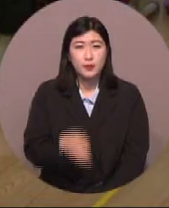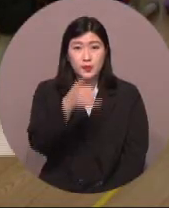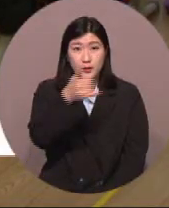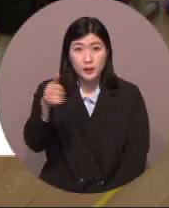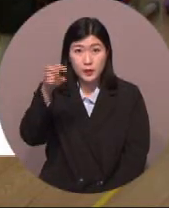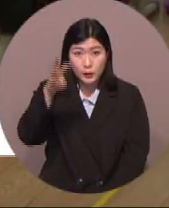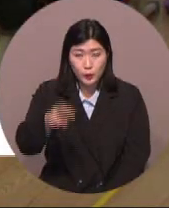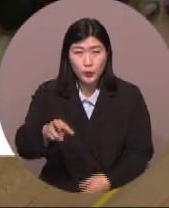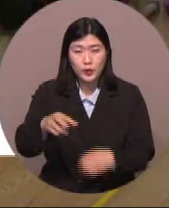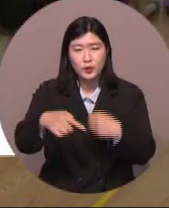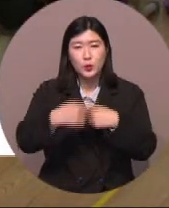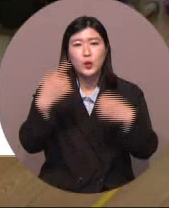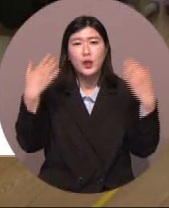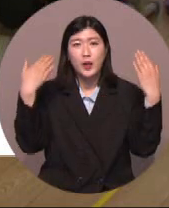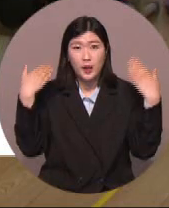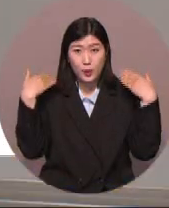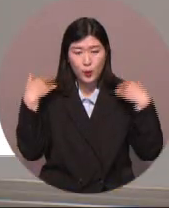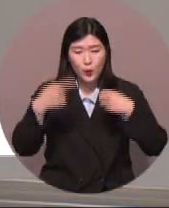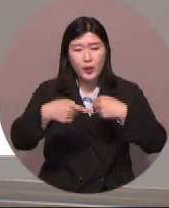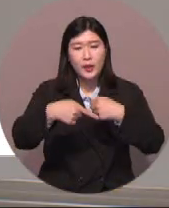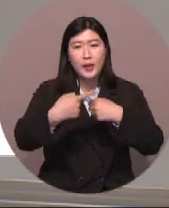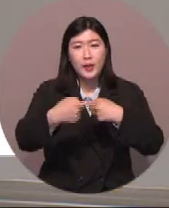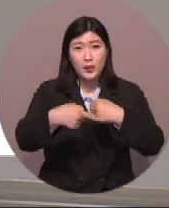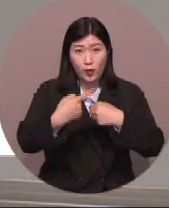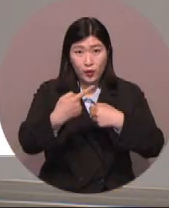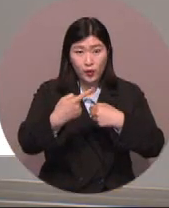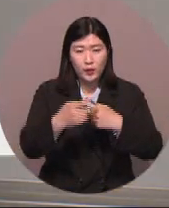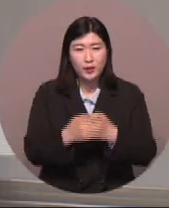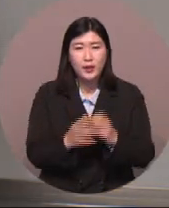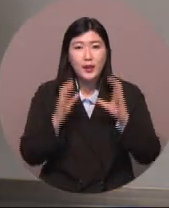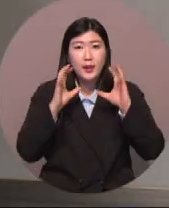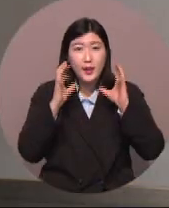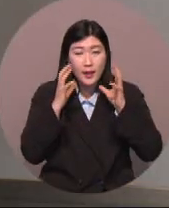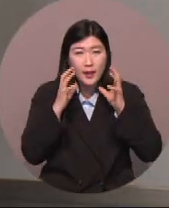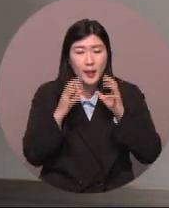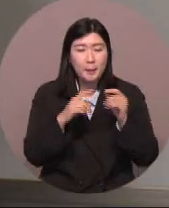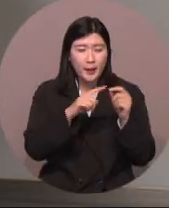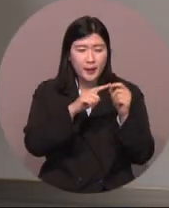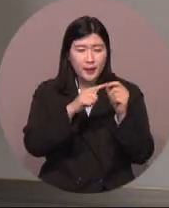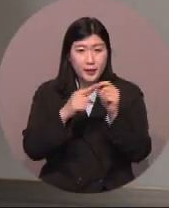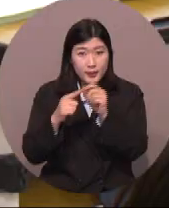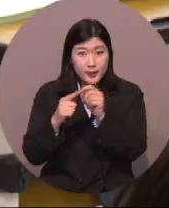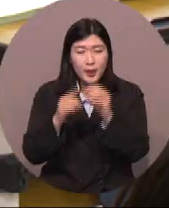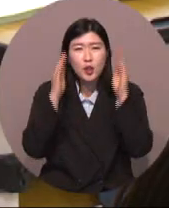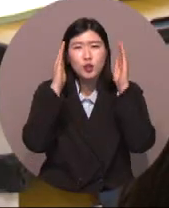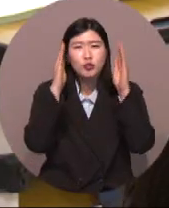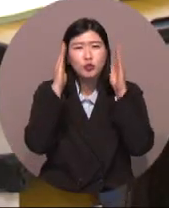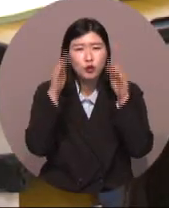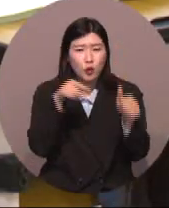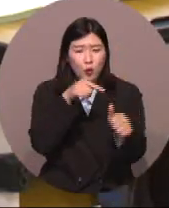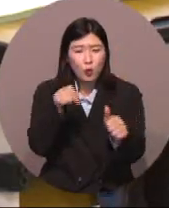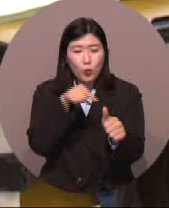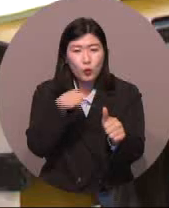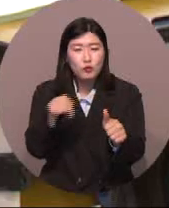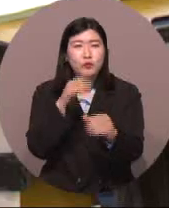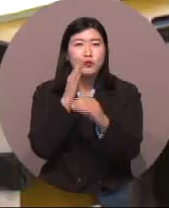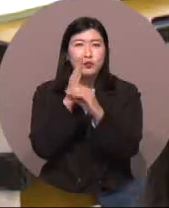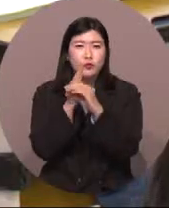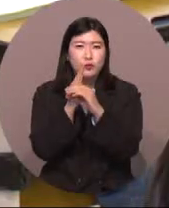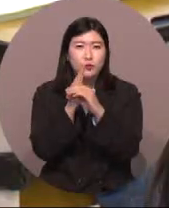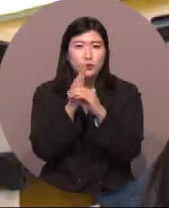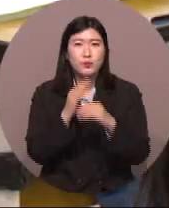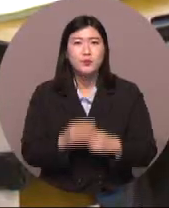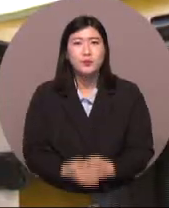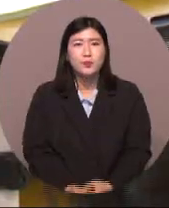세종의 한 초등학교 1학년 교실. 어린 학생들에게 발음하기 어려운 모음을 짚어주는 국어 수업이